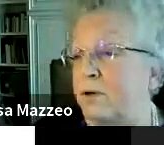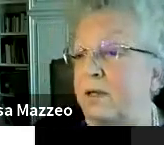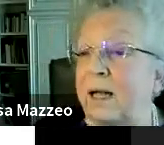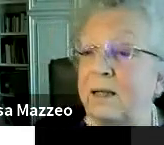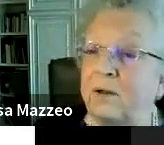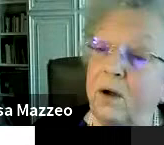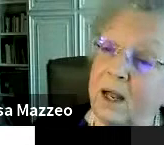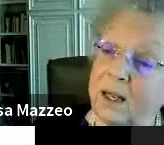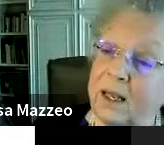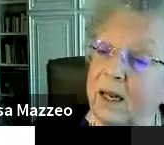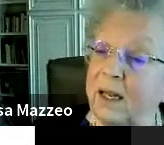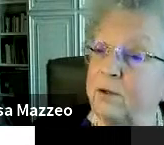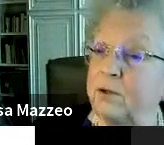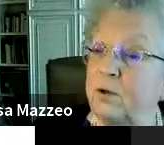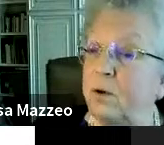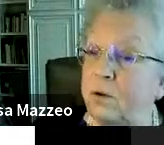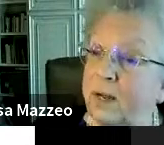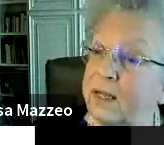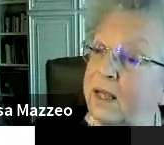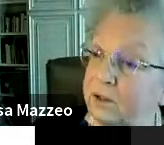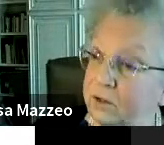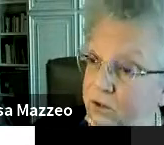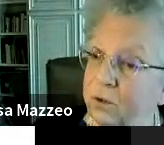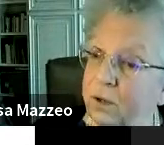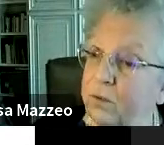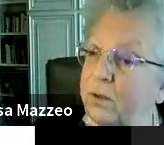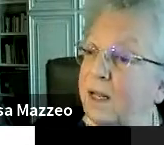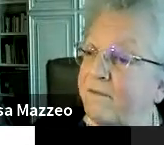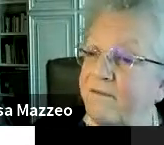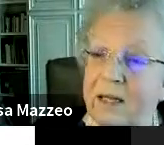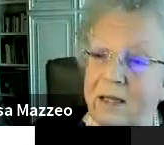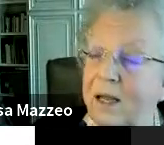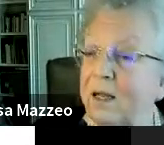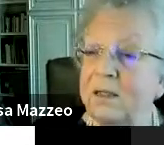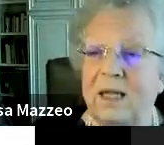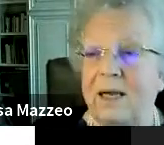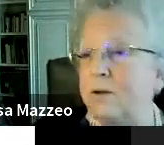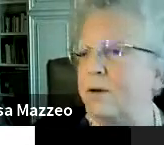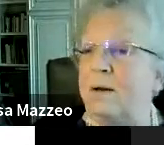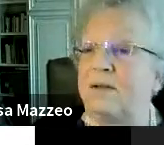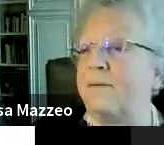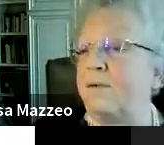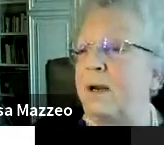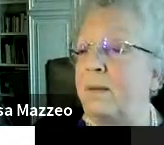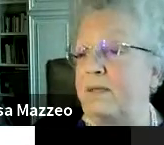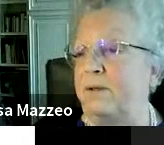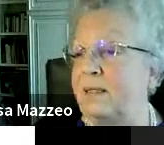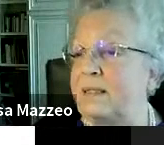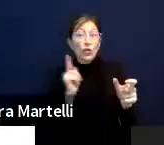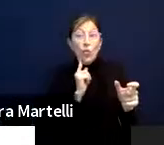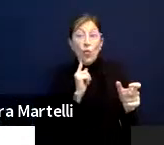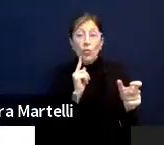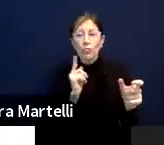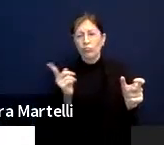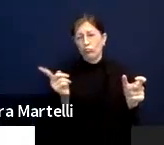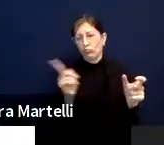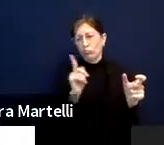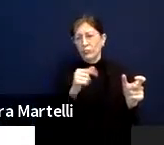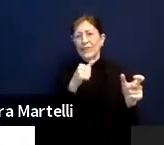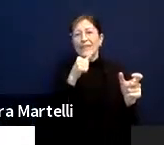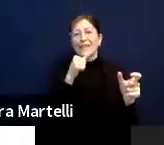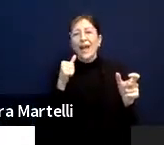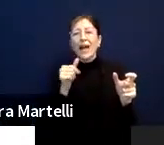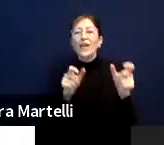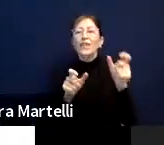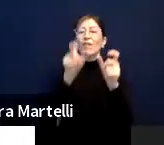non servono soltanto a chi è nato sordo, a chi è sordo, a tutti gli effetti, servono alla persona anziana